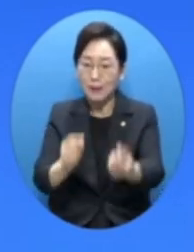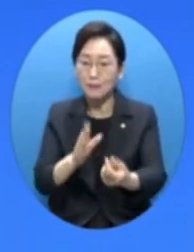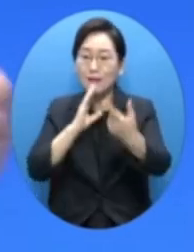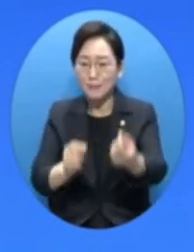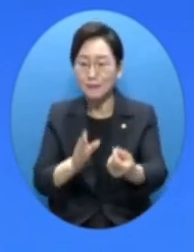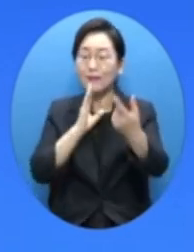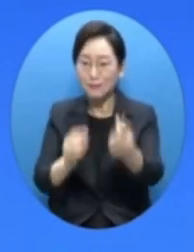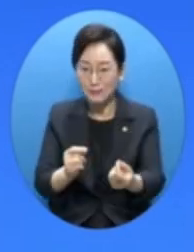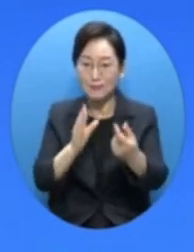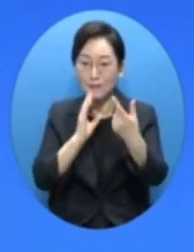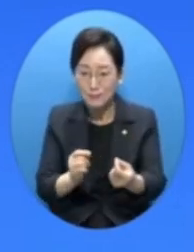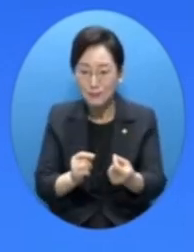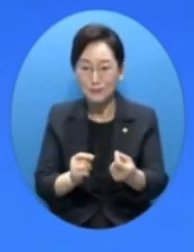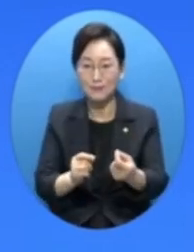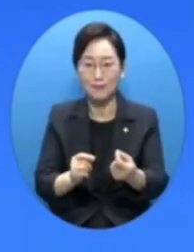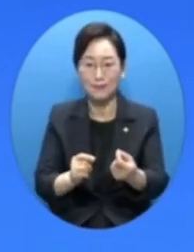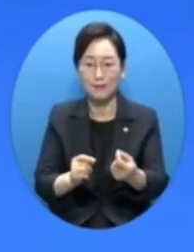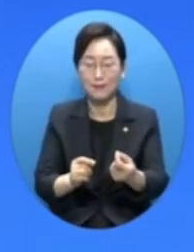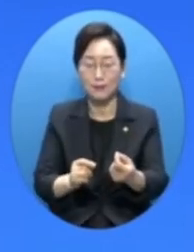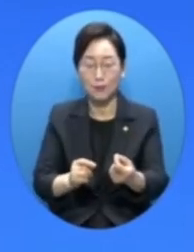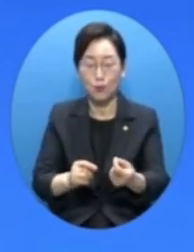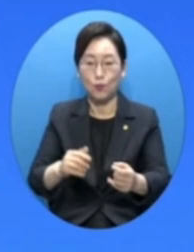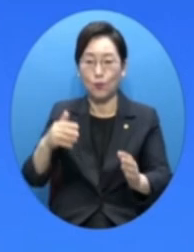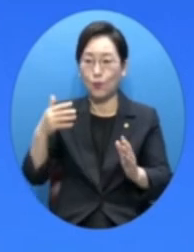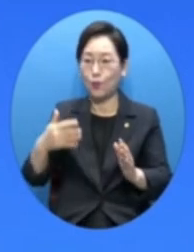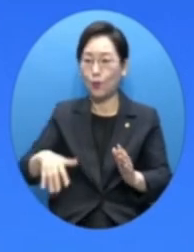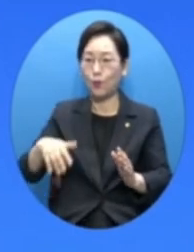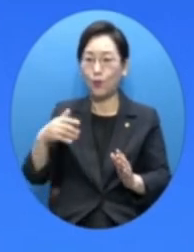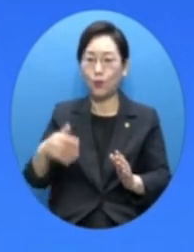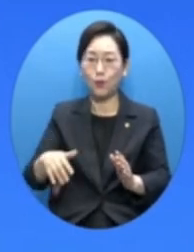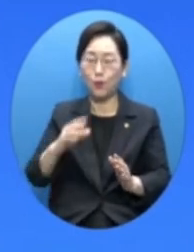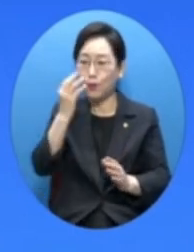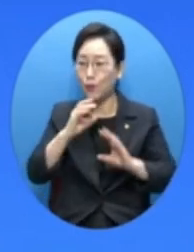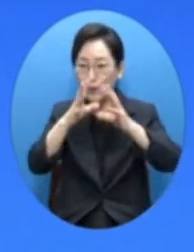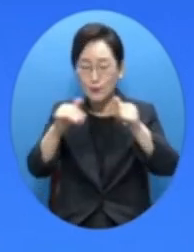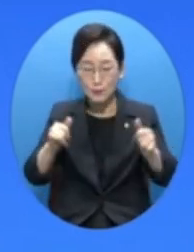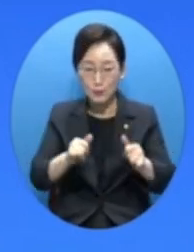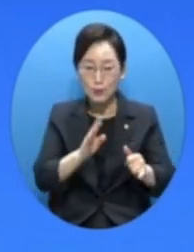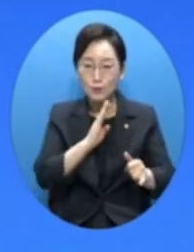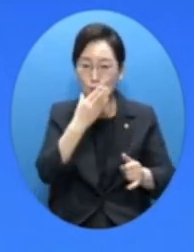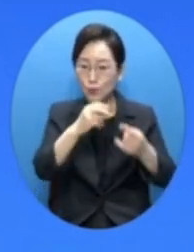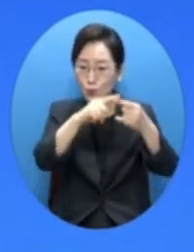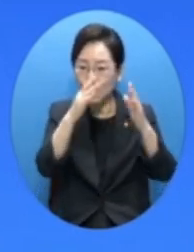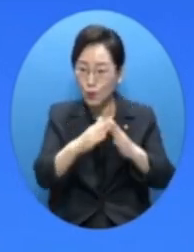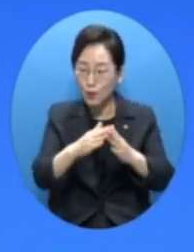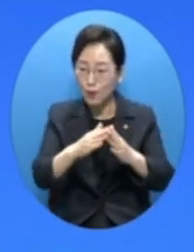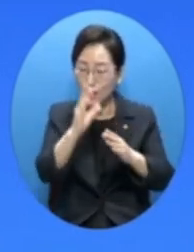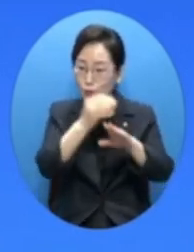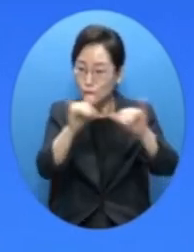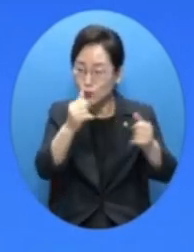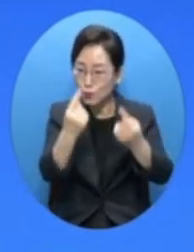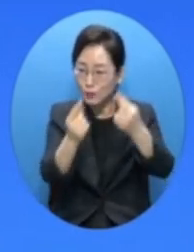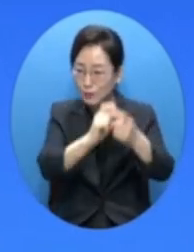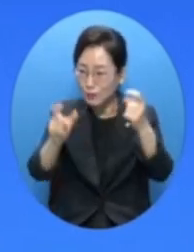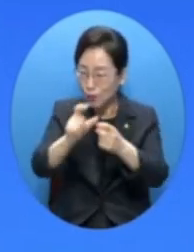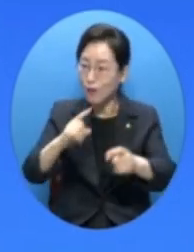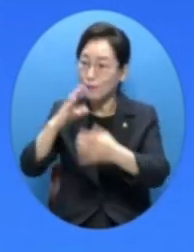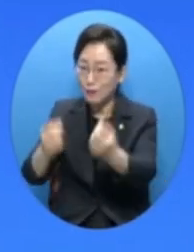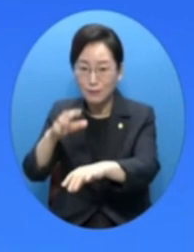아멘 아멘 아멘. 야 이게 이스라엘 사람들은 우리 순복음보다 아멘 대장이구나. 아멘 더